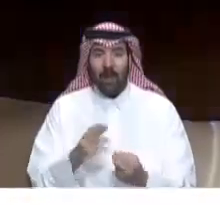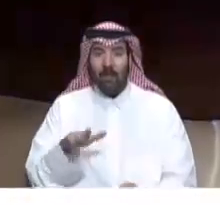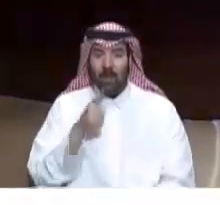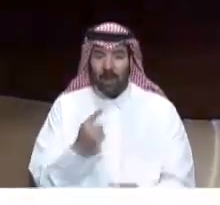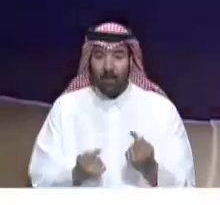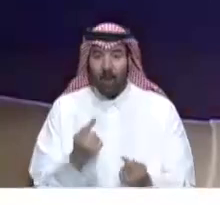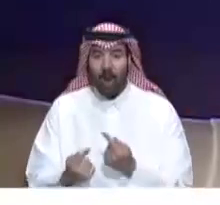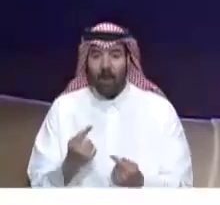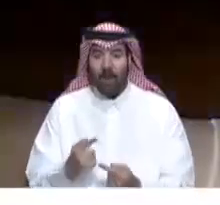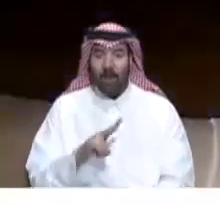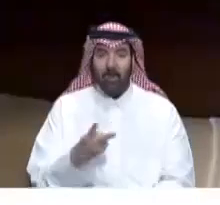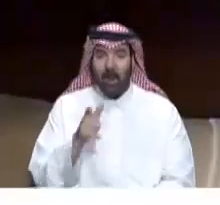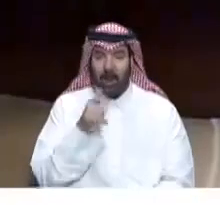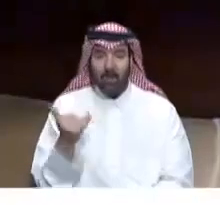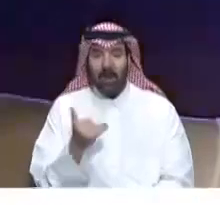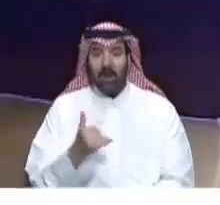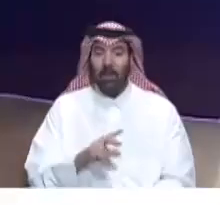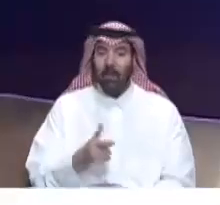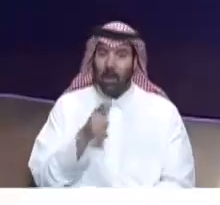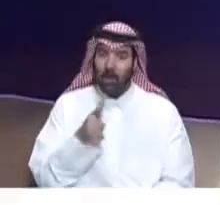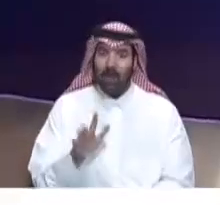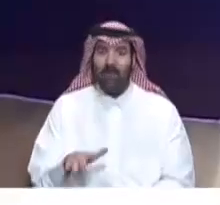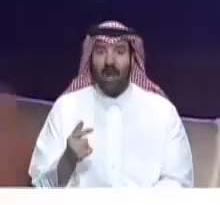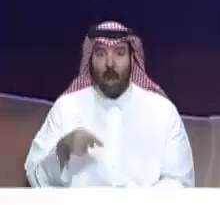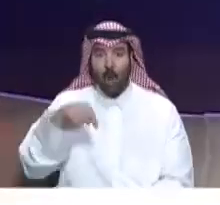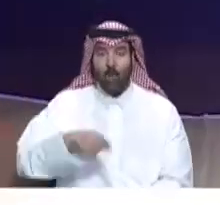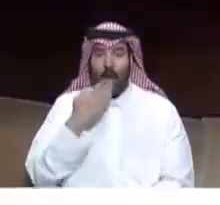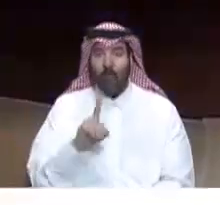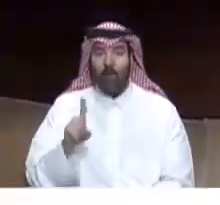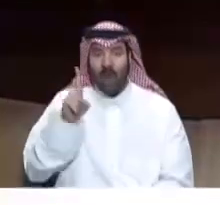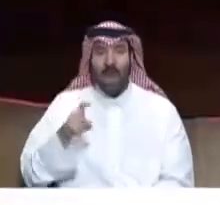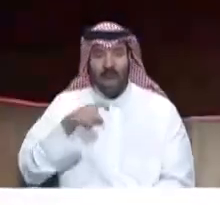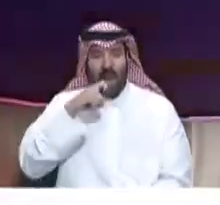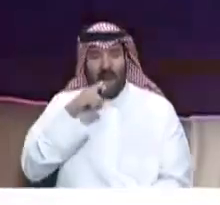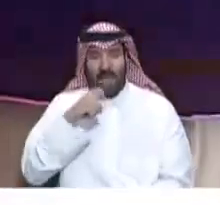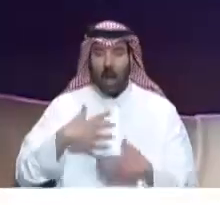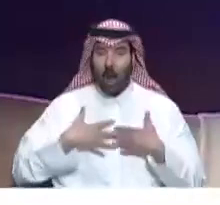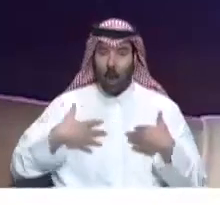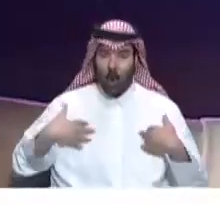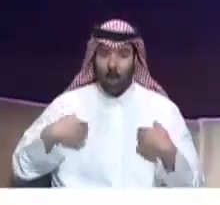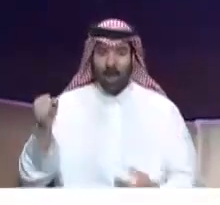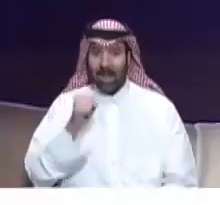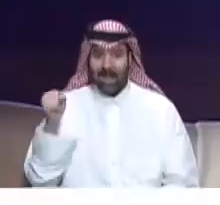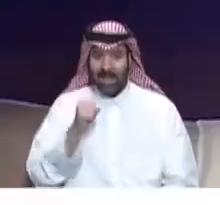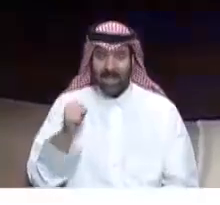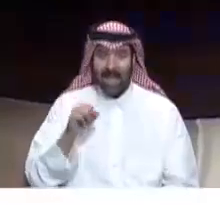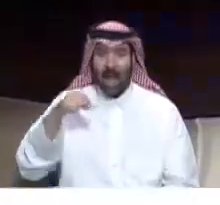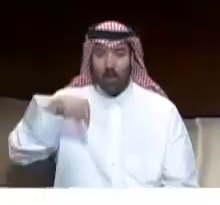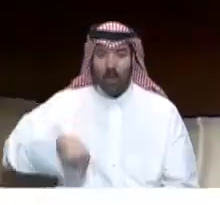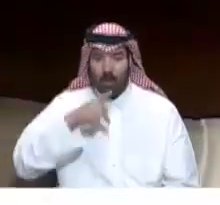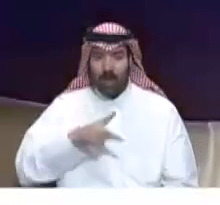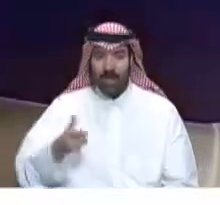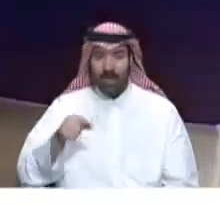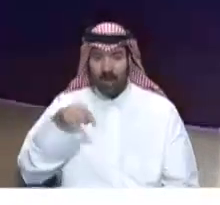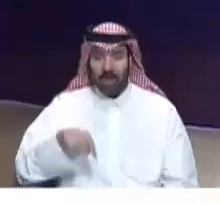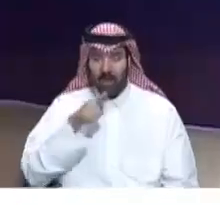على هذا المعيار الهام جدا. اليوم ولله الحمد حائل تبتهج في في في في كل ركن وفي كل